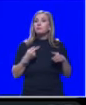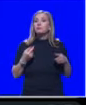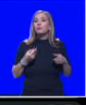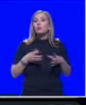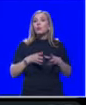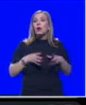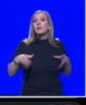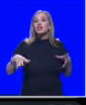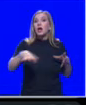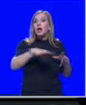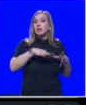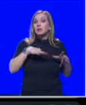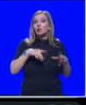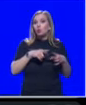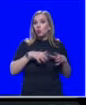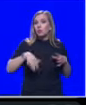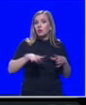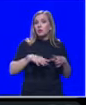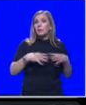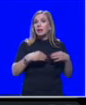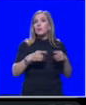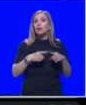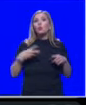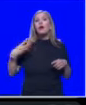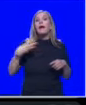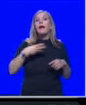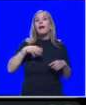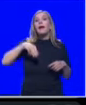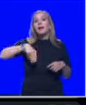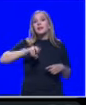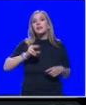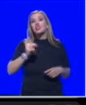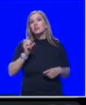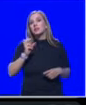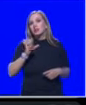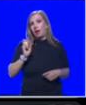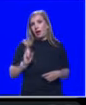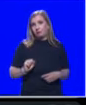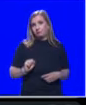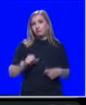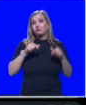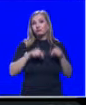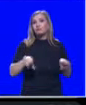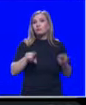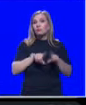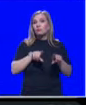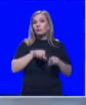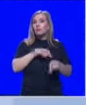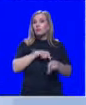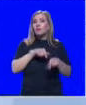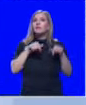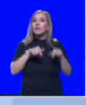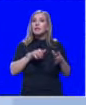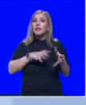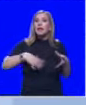голяма част от обществото като етническа. В същото време в тези